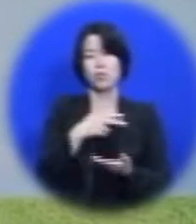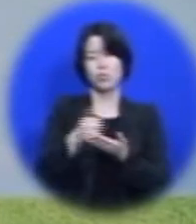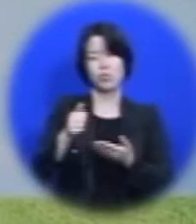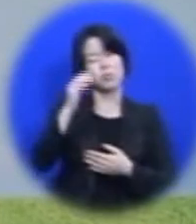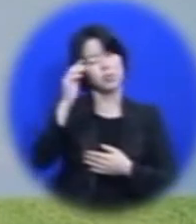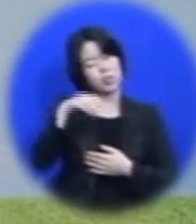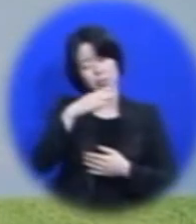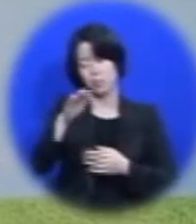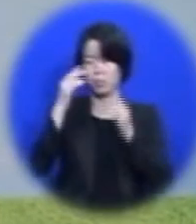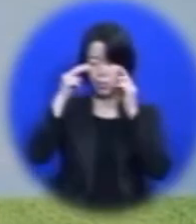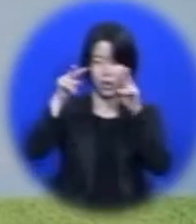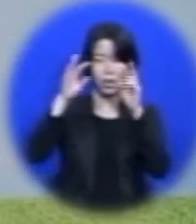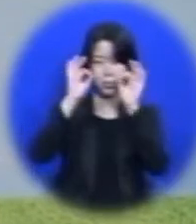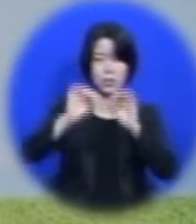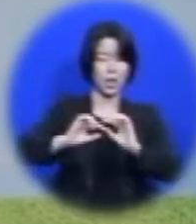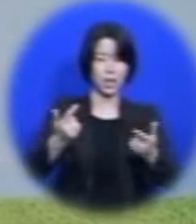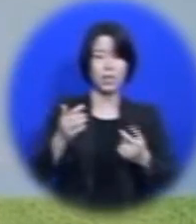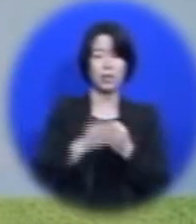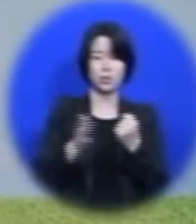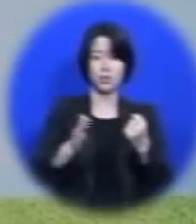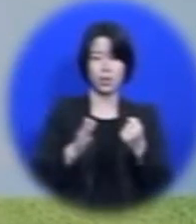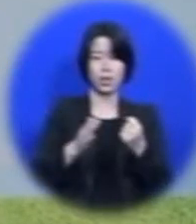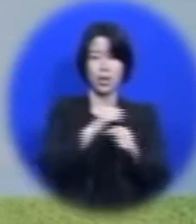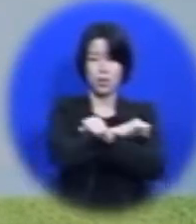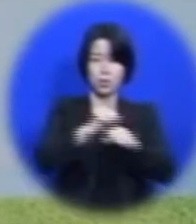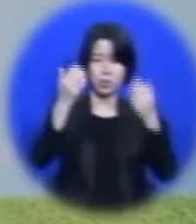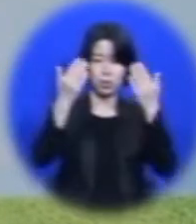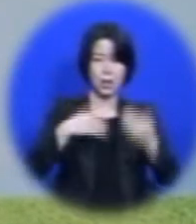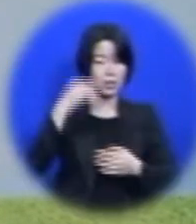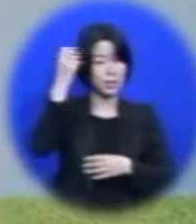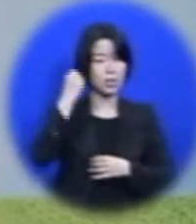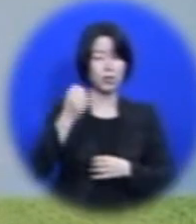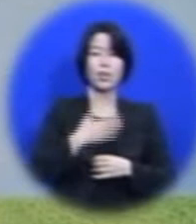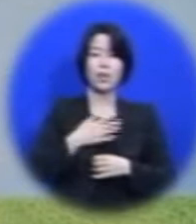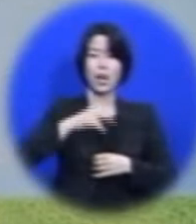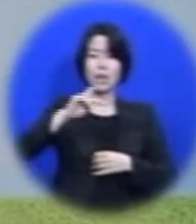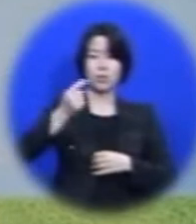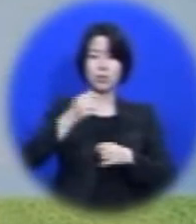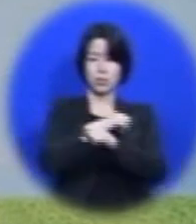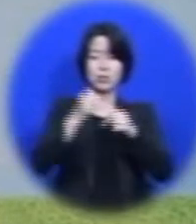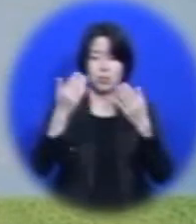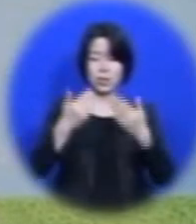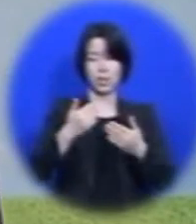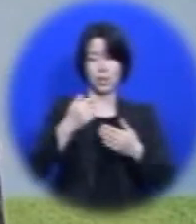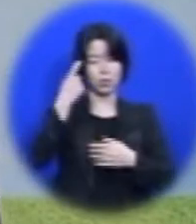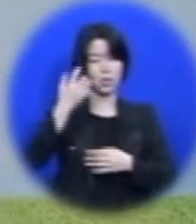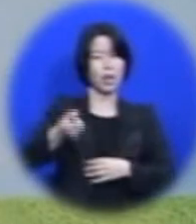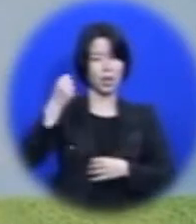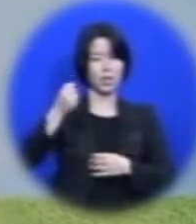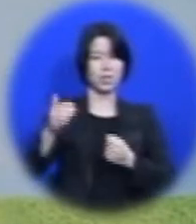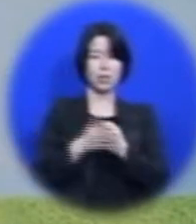거죠. 용서받은 기억으로 그냥 나도 용서받았다고 생각한.